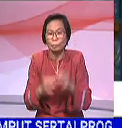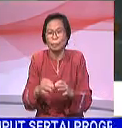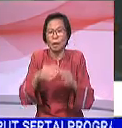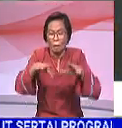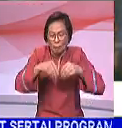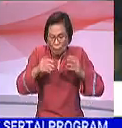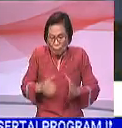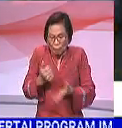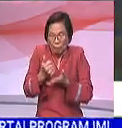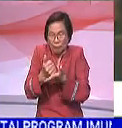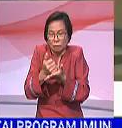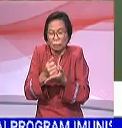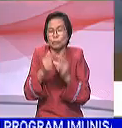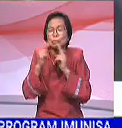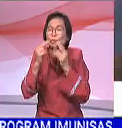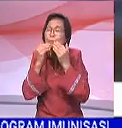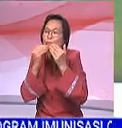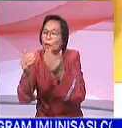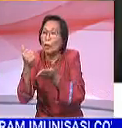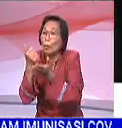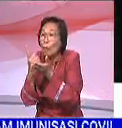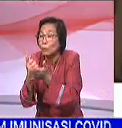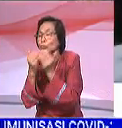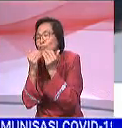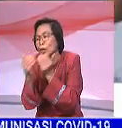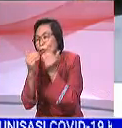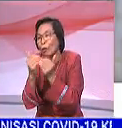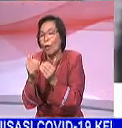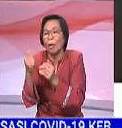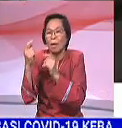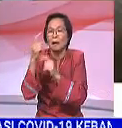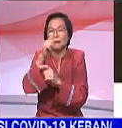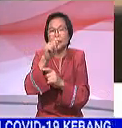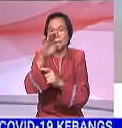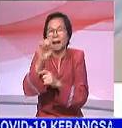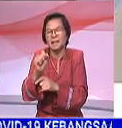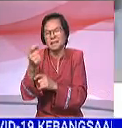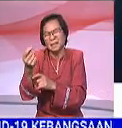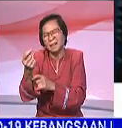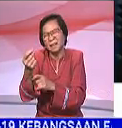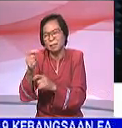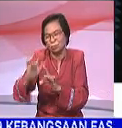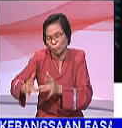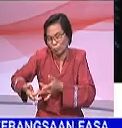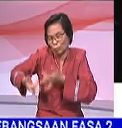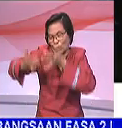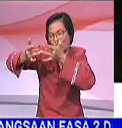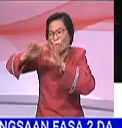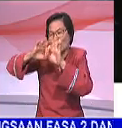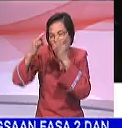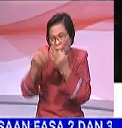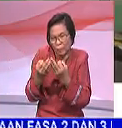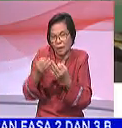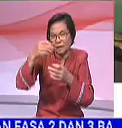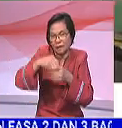itu penerima bantuannya ditemui berterima kasih atas bantuannya diserahkan oleh pihak TBS yang sedikit sebanyak meringankan beban keluarga